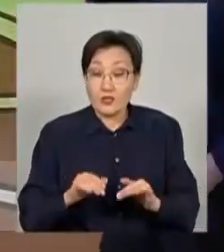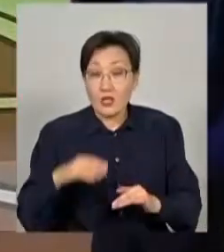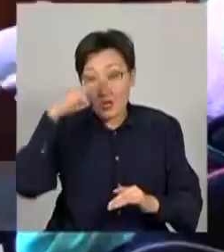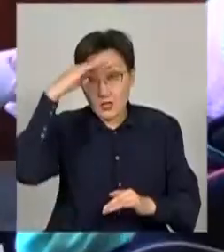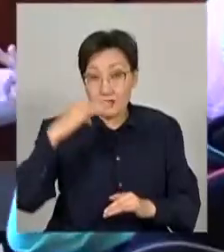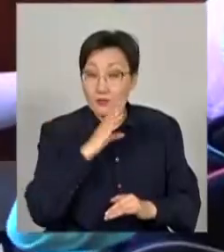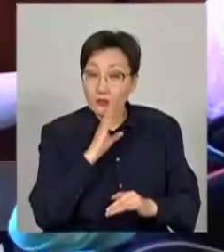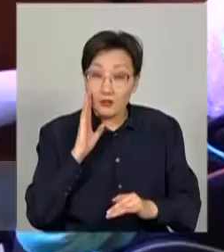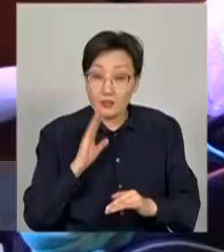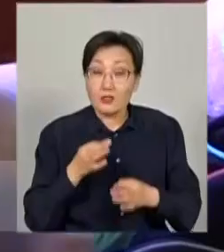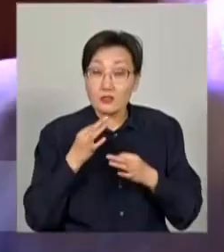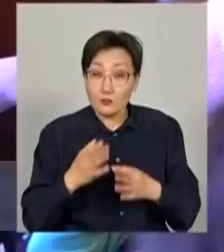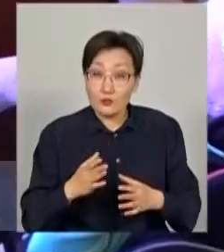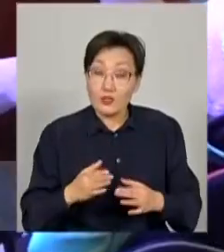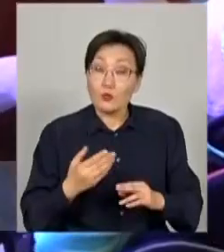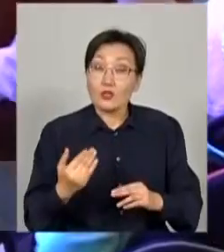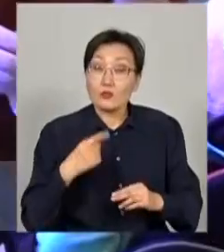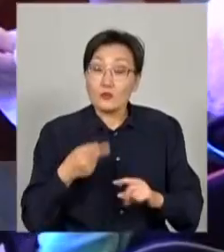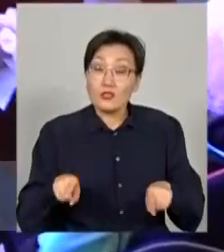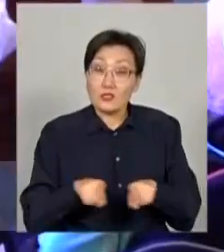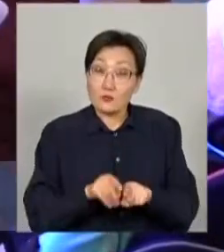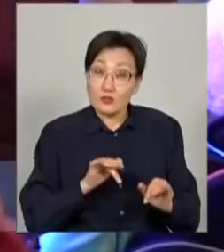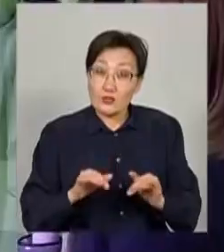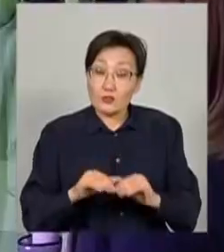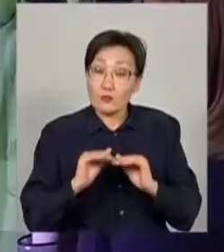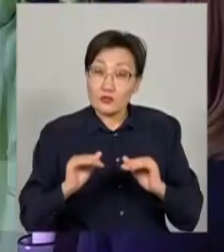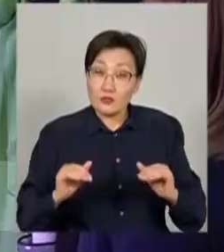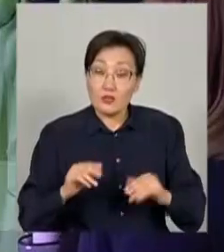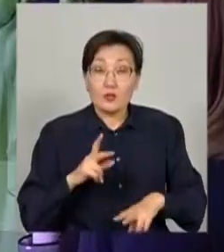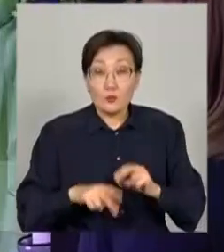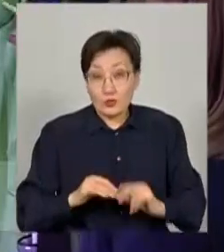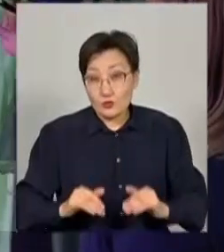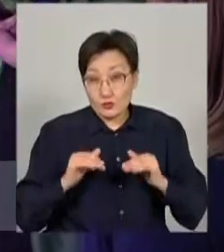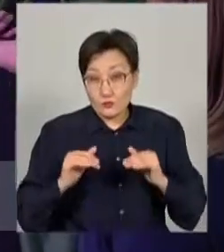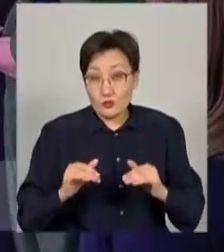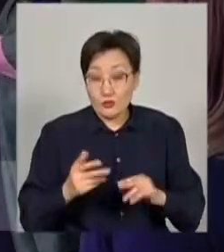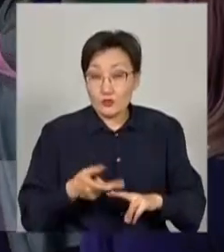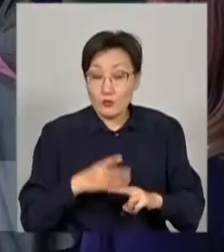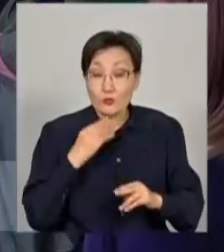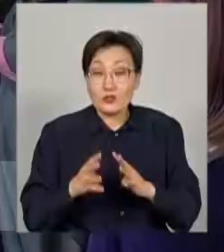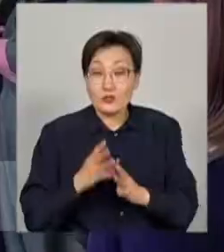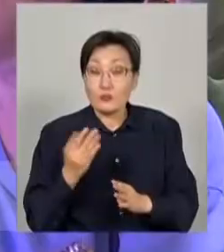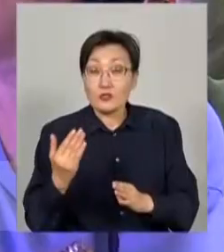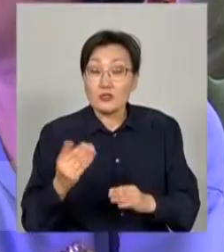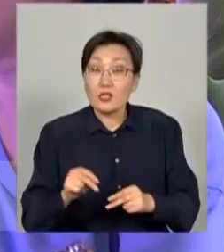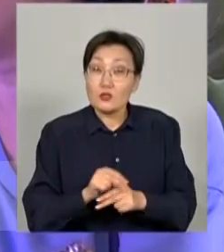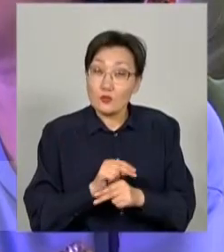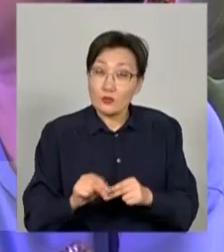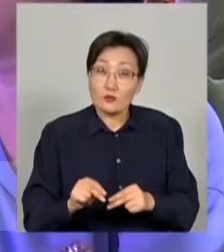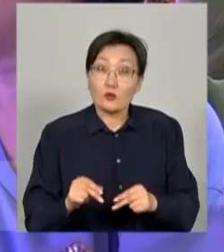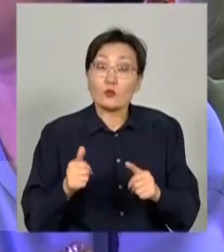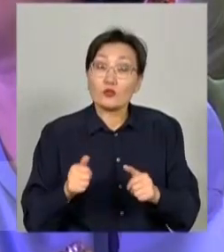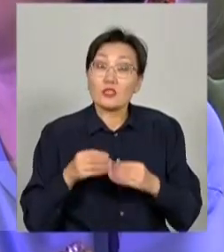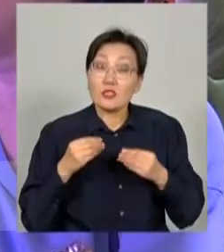ата-аналардың да көңілінен шығып отыр. Айтуларынша, осындай жиындар бүлдіршіндердің көңіл күйін көтереді, ал бұл өз кезегінде олардың ем алуына да оң